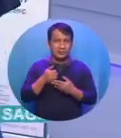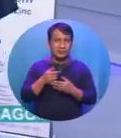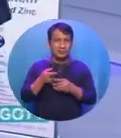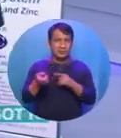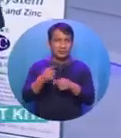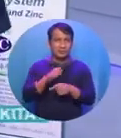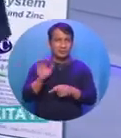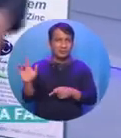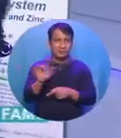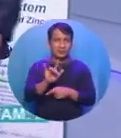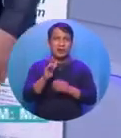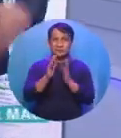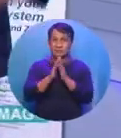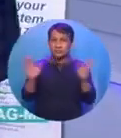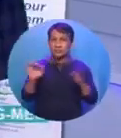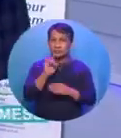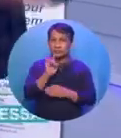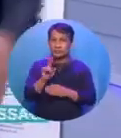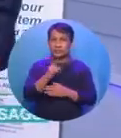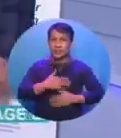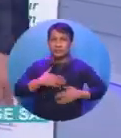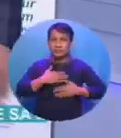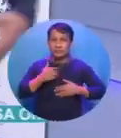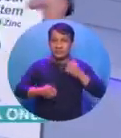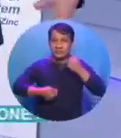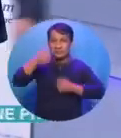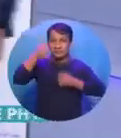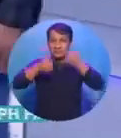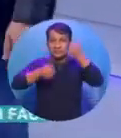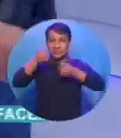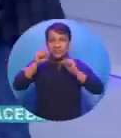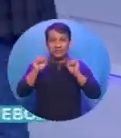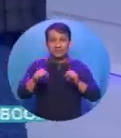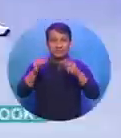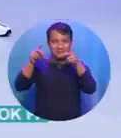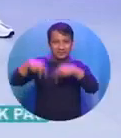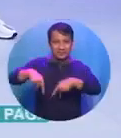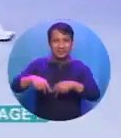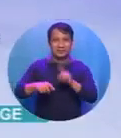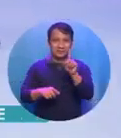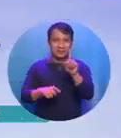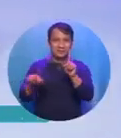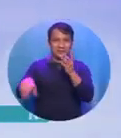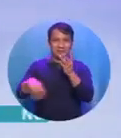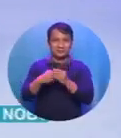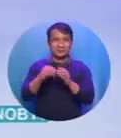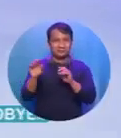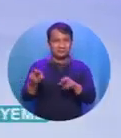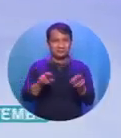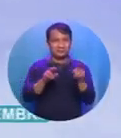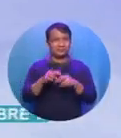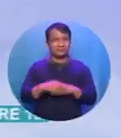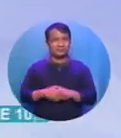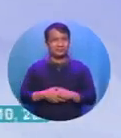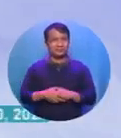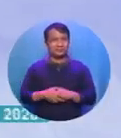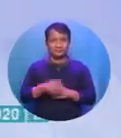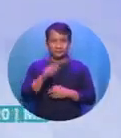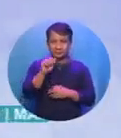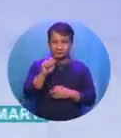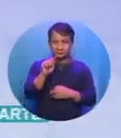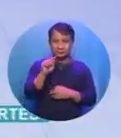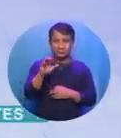mula sa mga very happy na mananalo. O, oh, diba? Okay, isa pang dial tayo. At ito pa ng